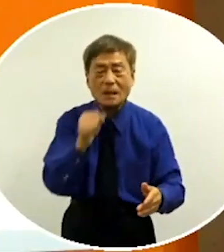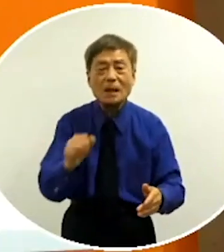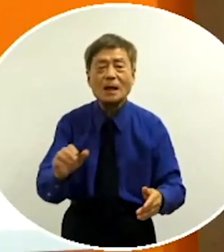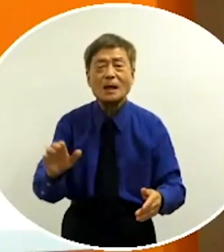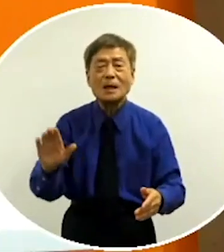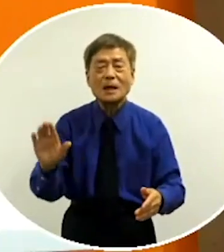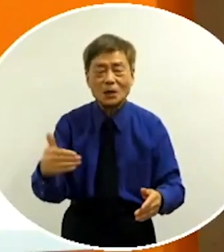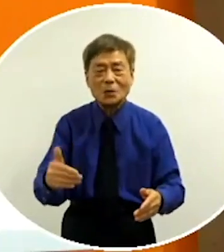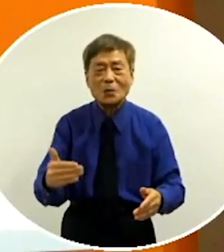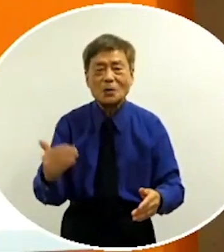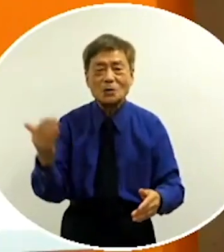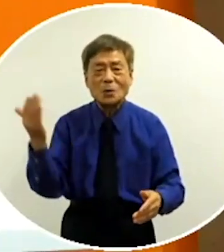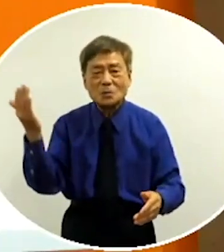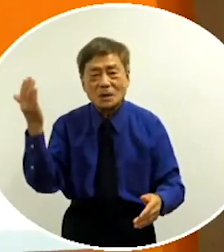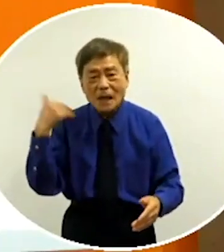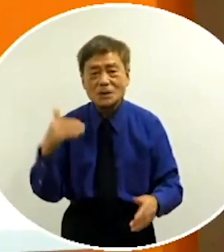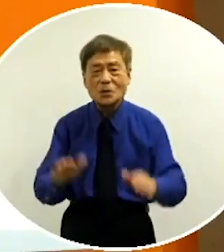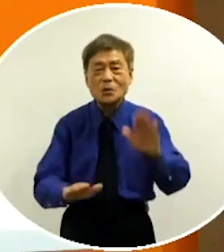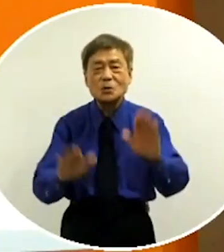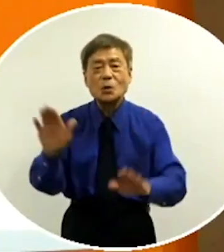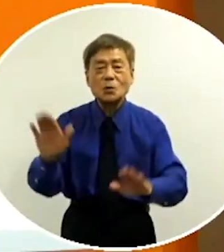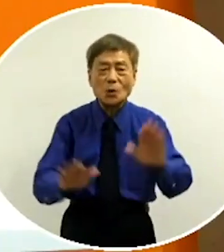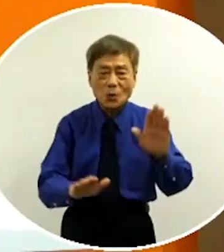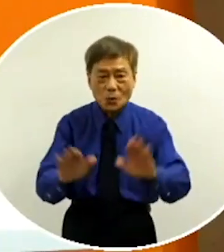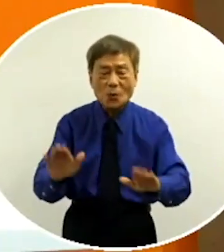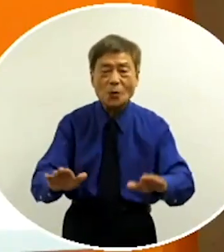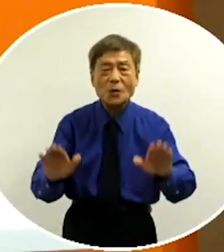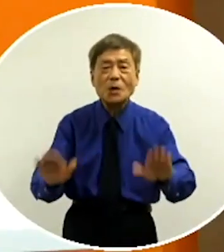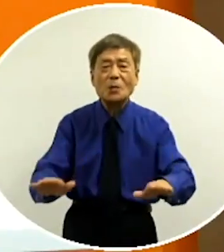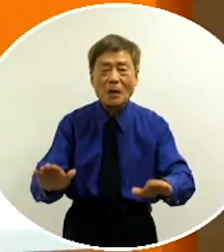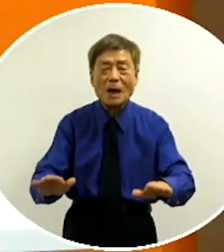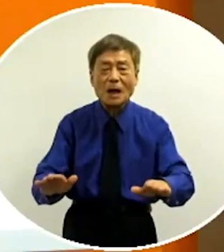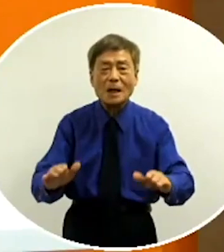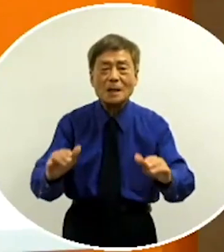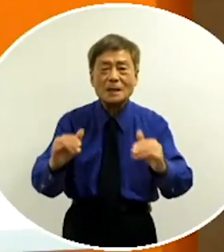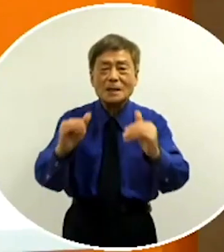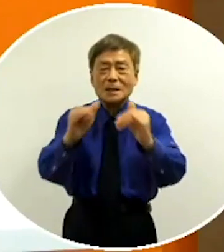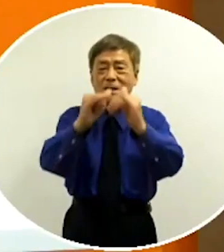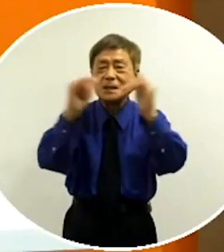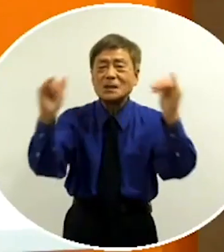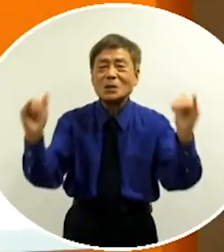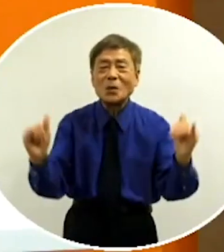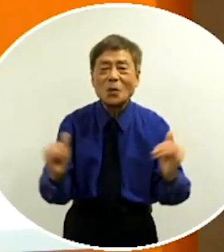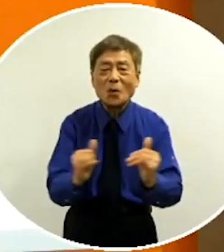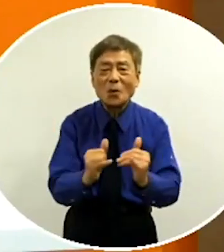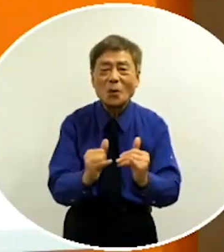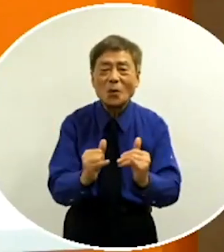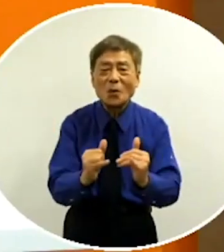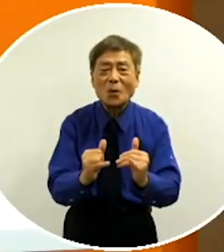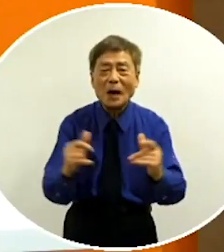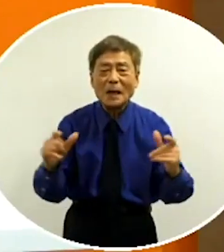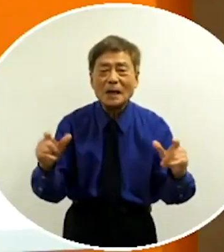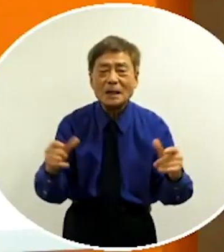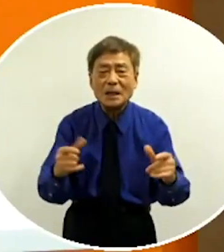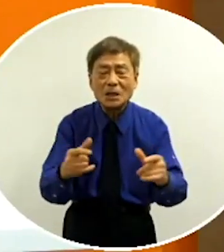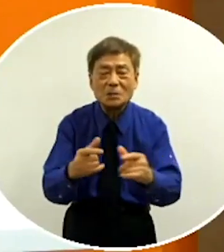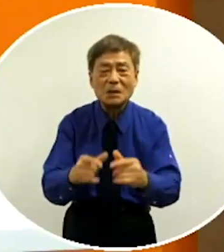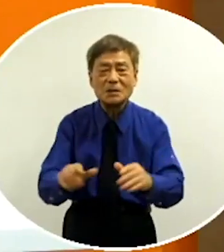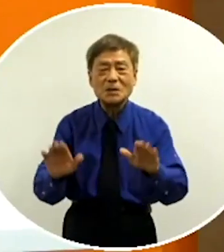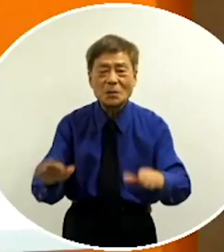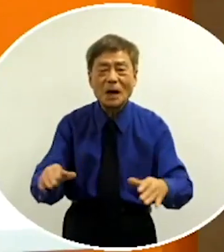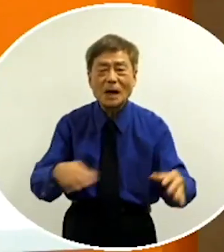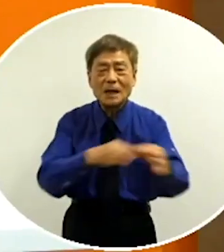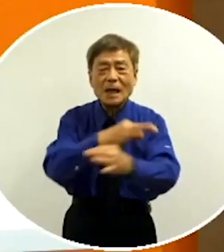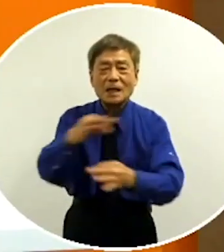いうモデルの社会とこれから人口は減るしなかなか高度高い成長の米